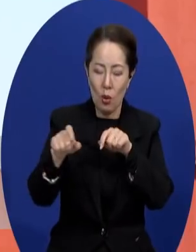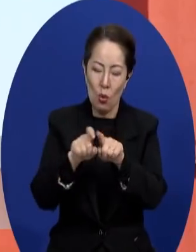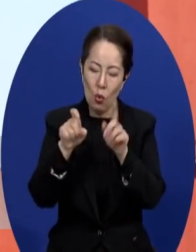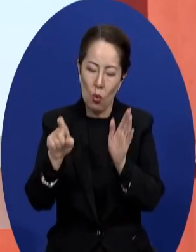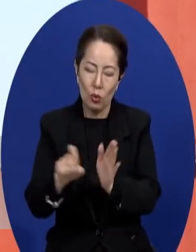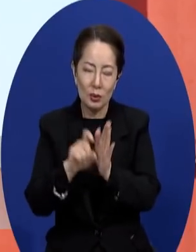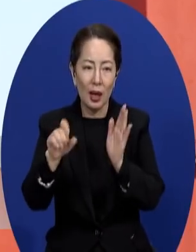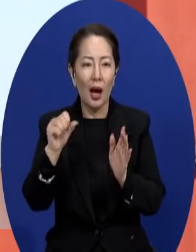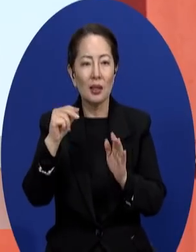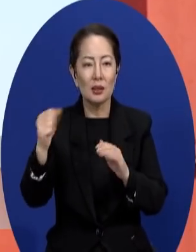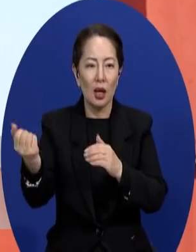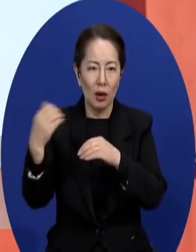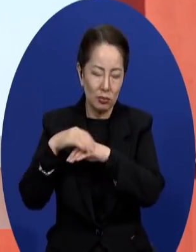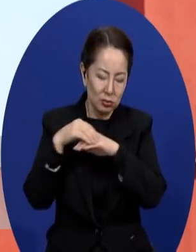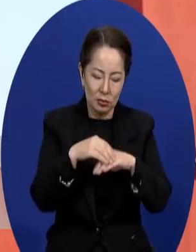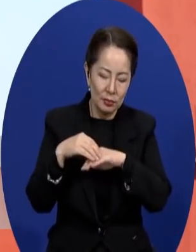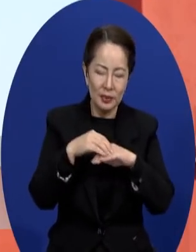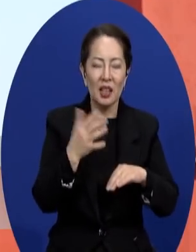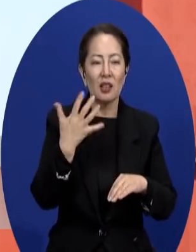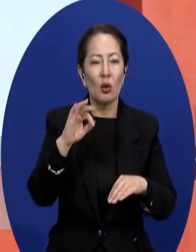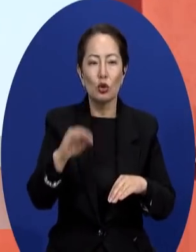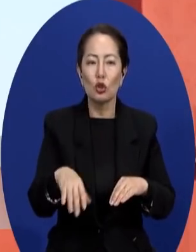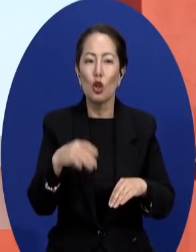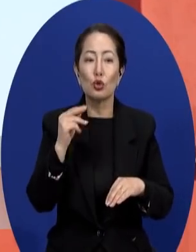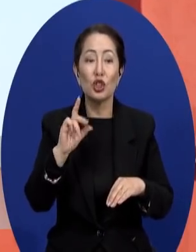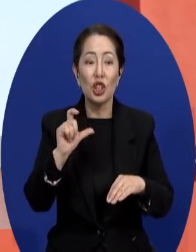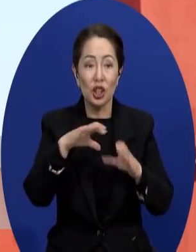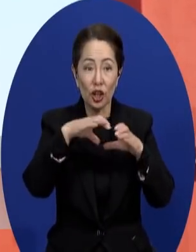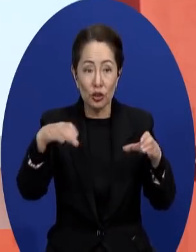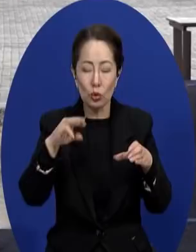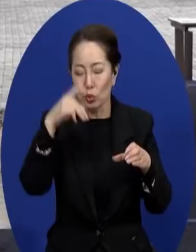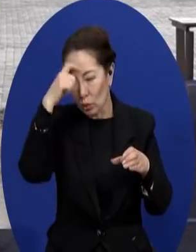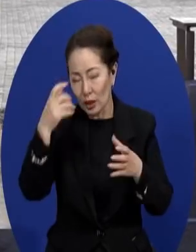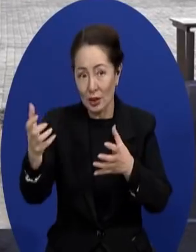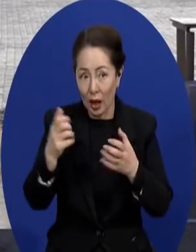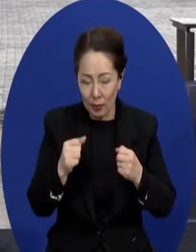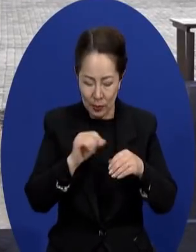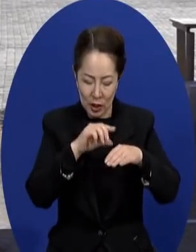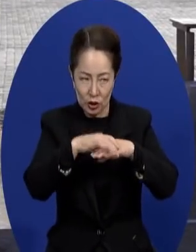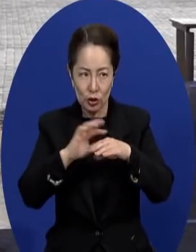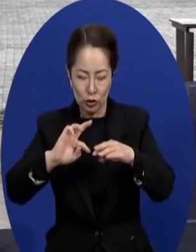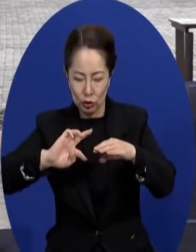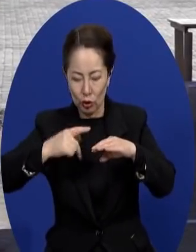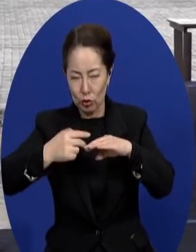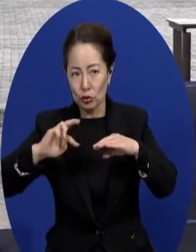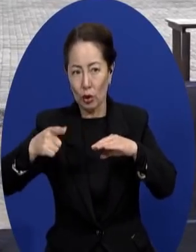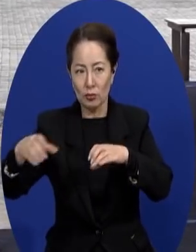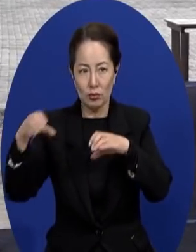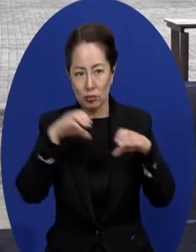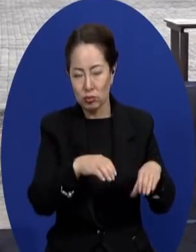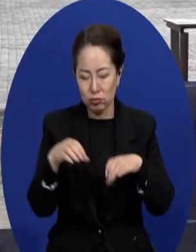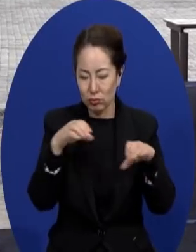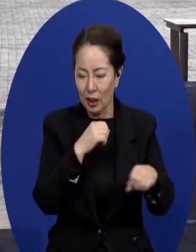50-аас доошгүй чингэлэг хэрэгслийг төрөөслөх, автомашины техникийн бэлэн байдлыг хангах, чингэлэг шилжүүлэн ачих талбайд нэвтрэх ажилтнууд